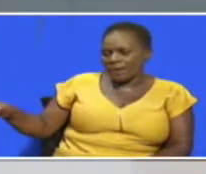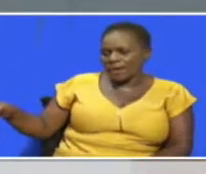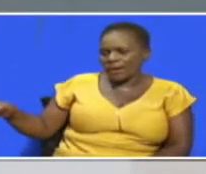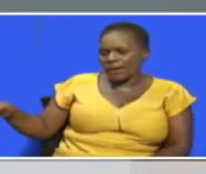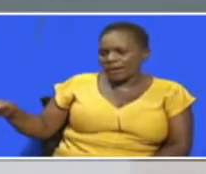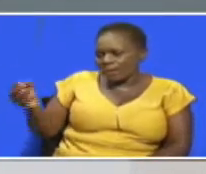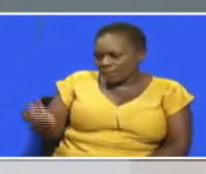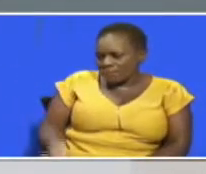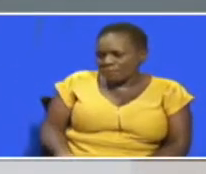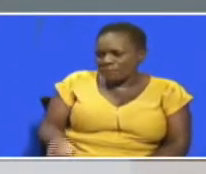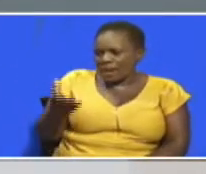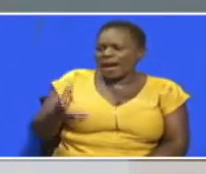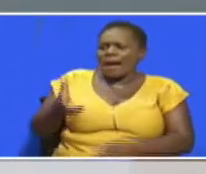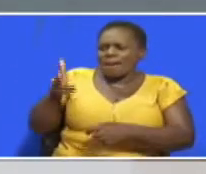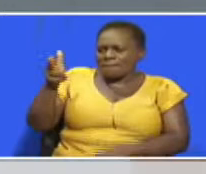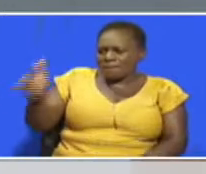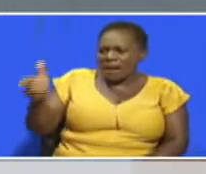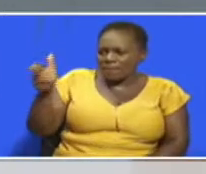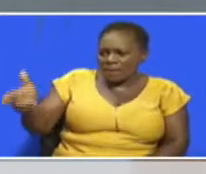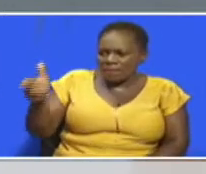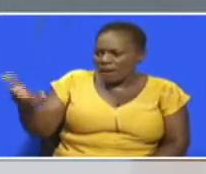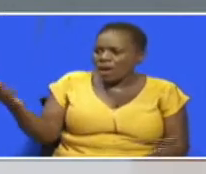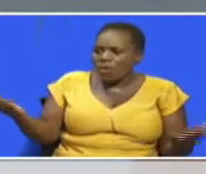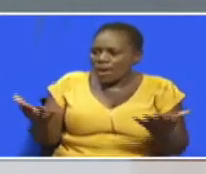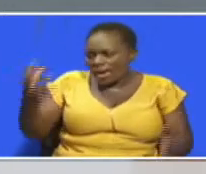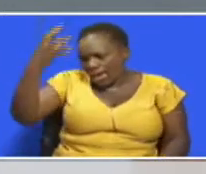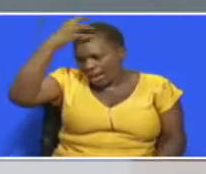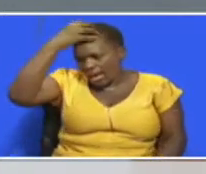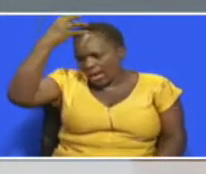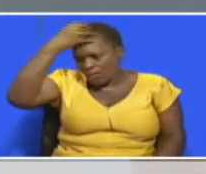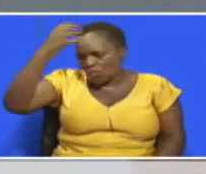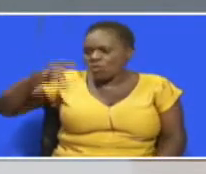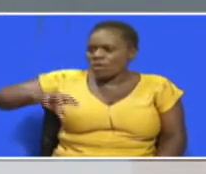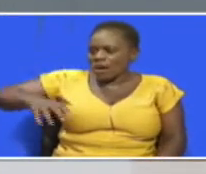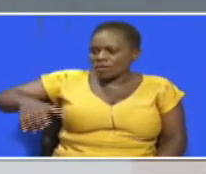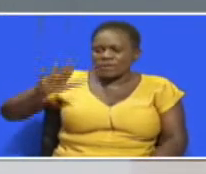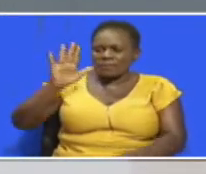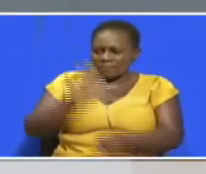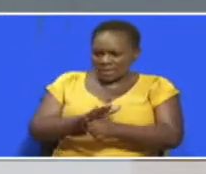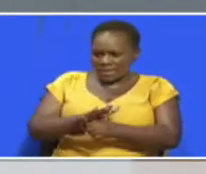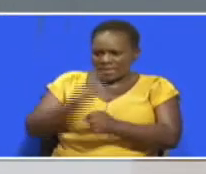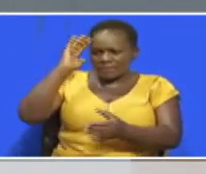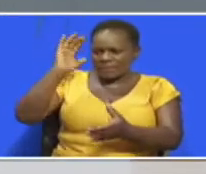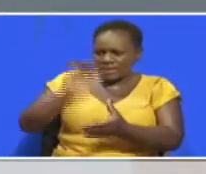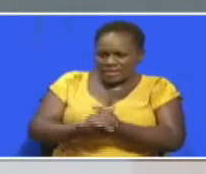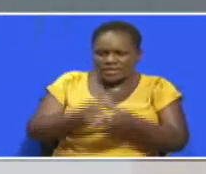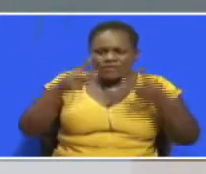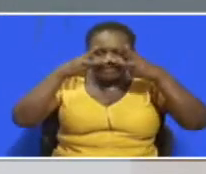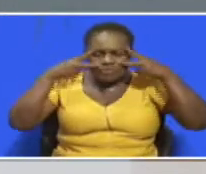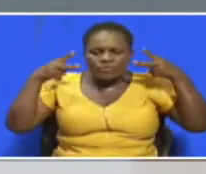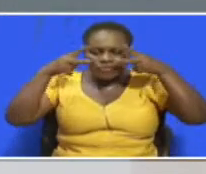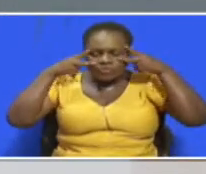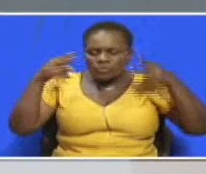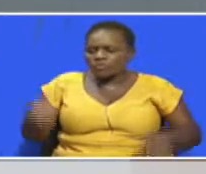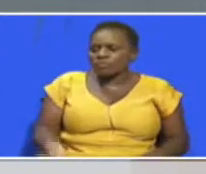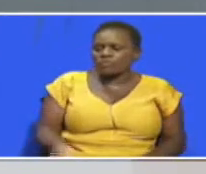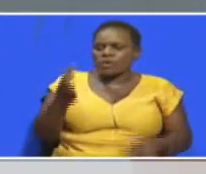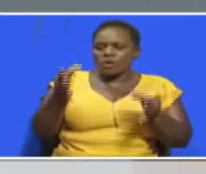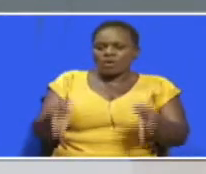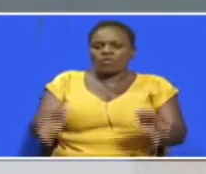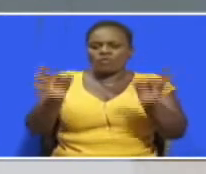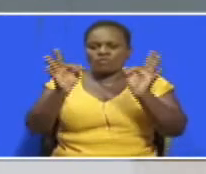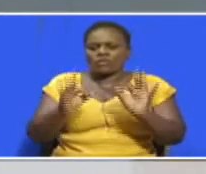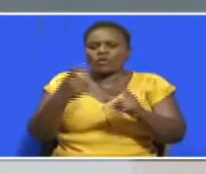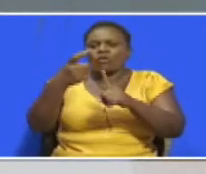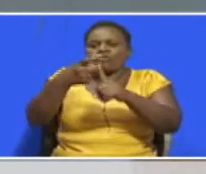roketi na kumiminiwa risasi katika kaunti ya Lamu kwa kile ambacho wengi wamehusisha na shambulizi la kigaidi. Maafisa hawa